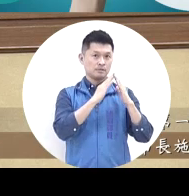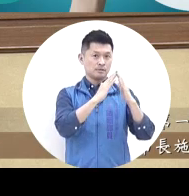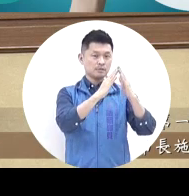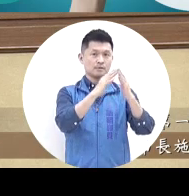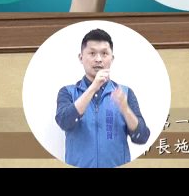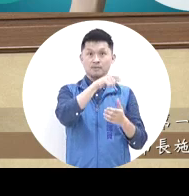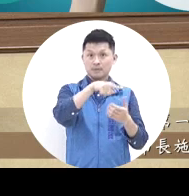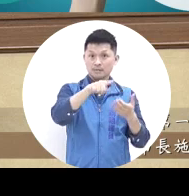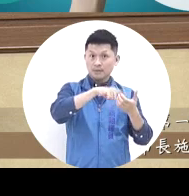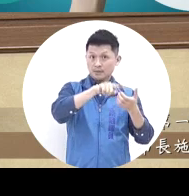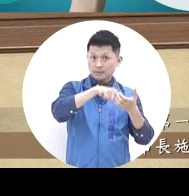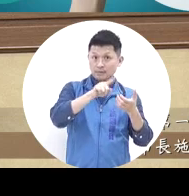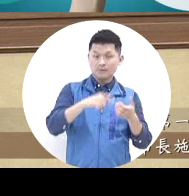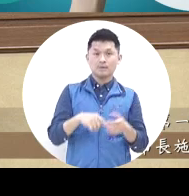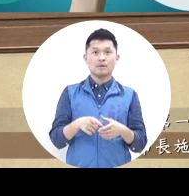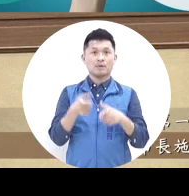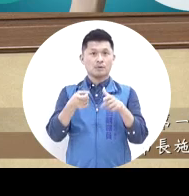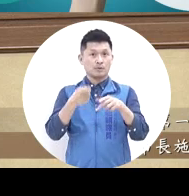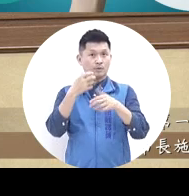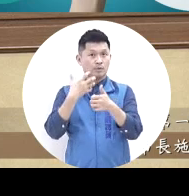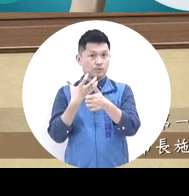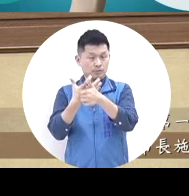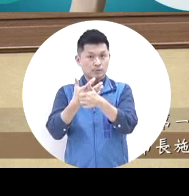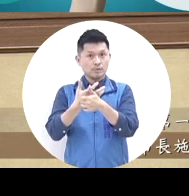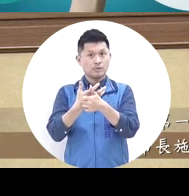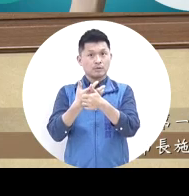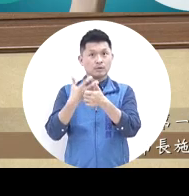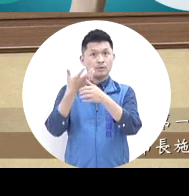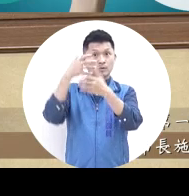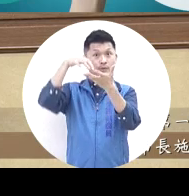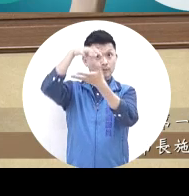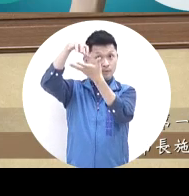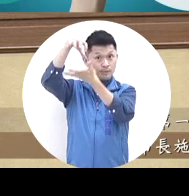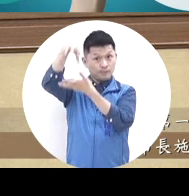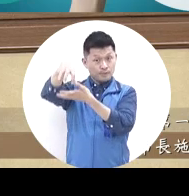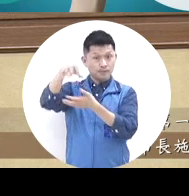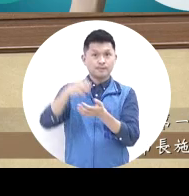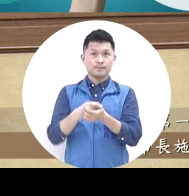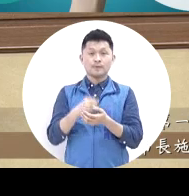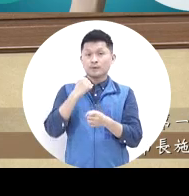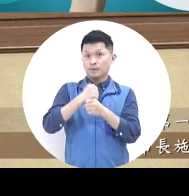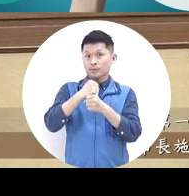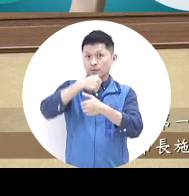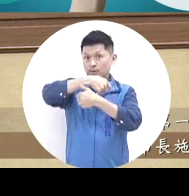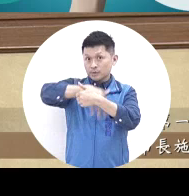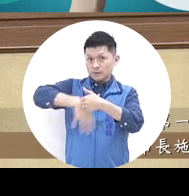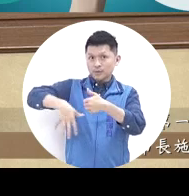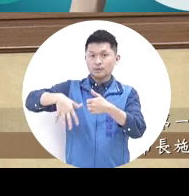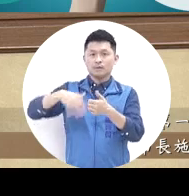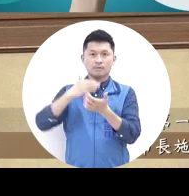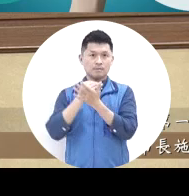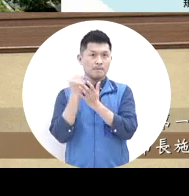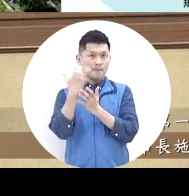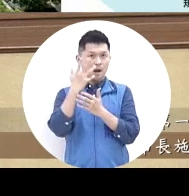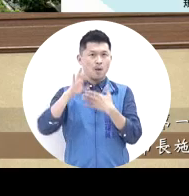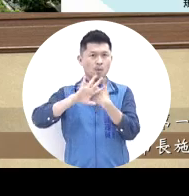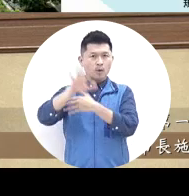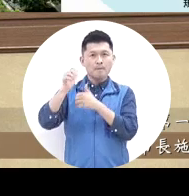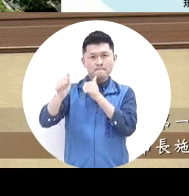所、公托监管营、智慧云端动态的就系统8项荣获国内外的大奖。